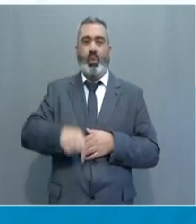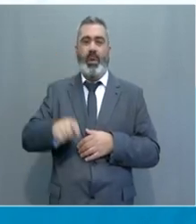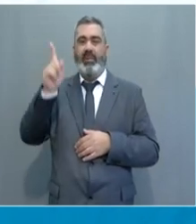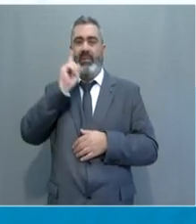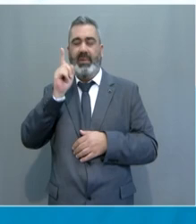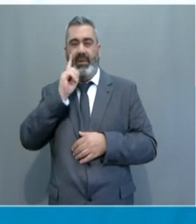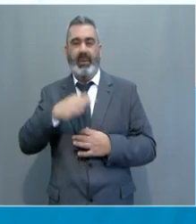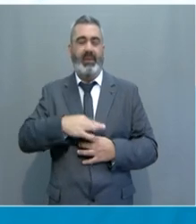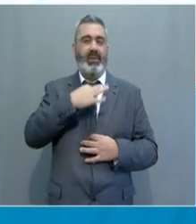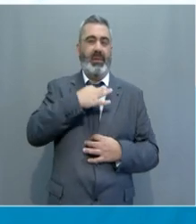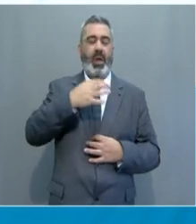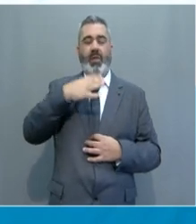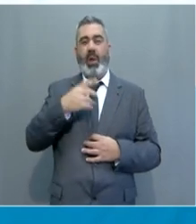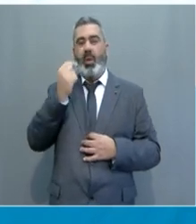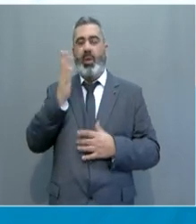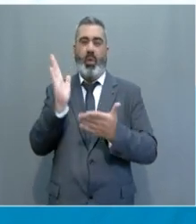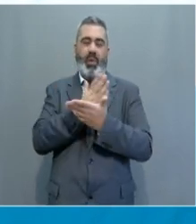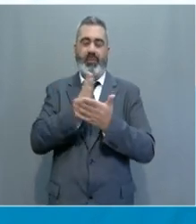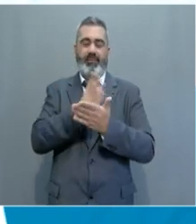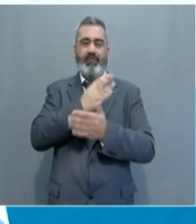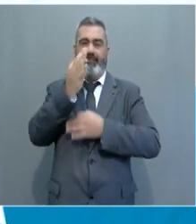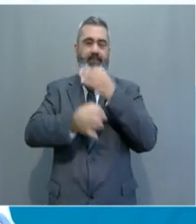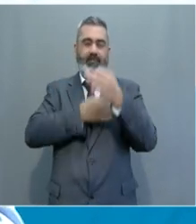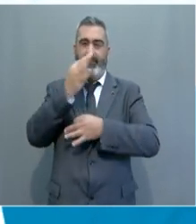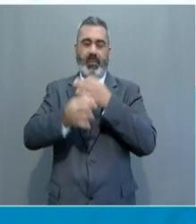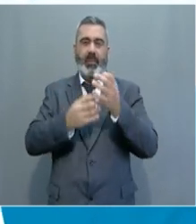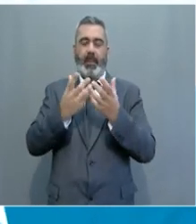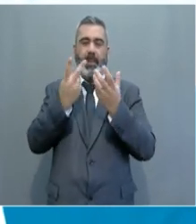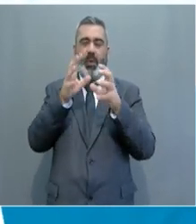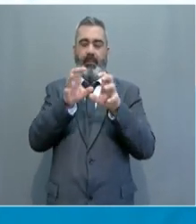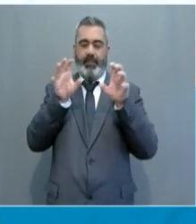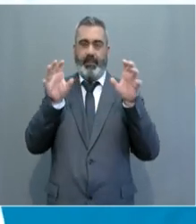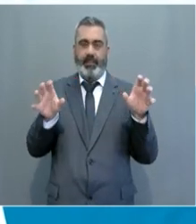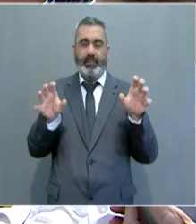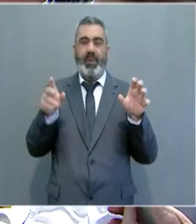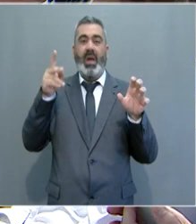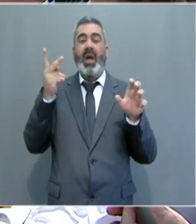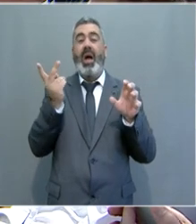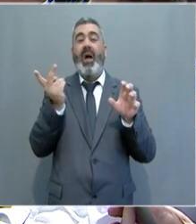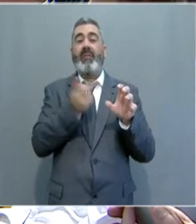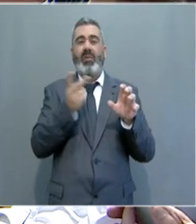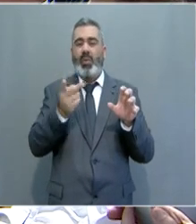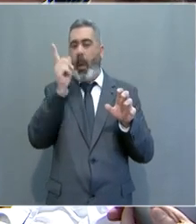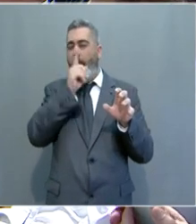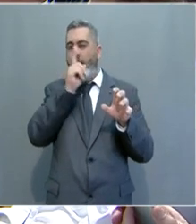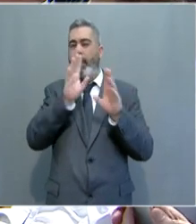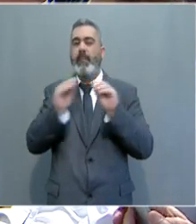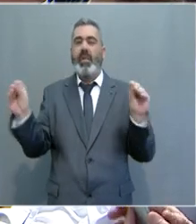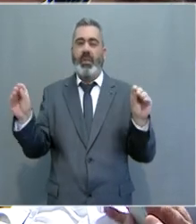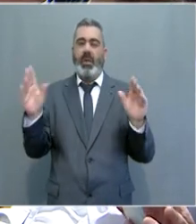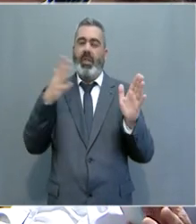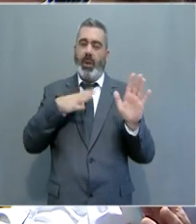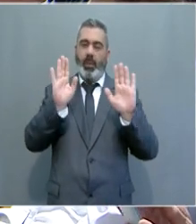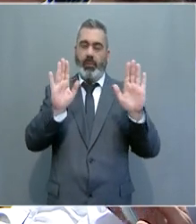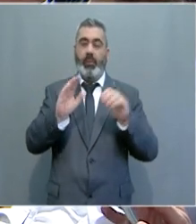να αποδομήσουμε ξανά δύο ευρέως διακινούμενους μύθους. Πρώτα,